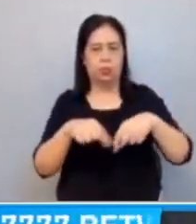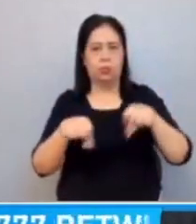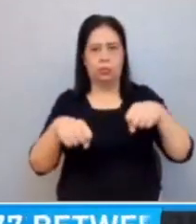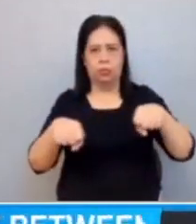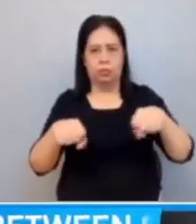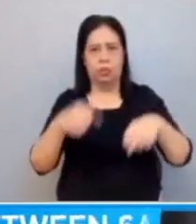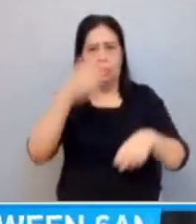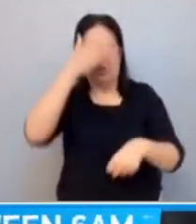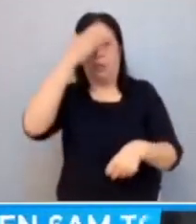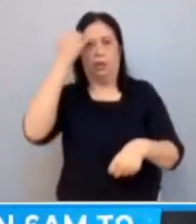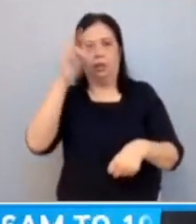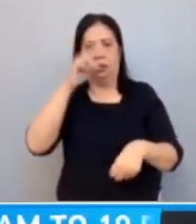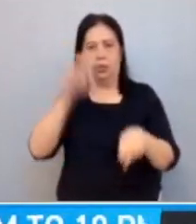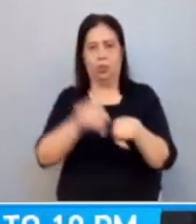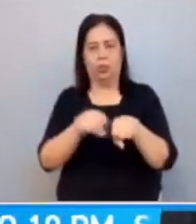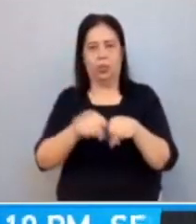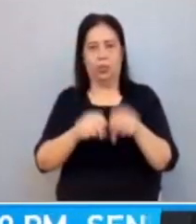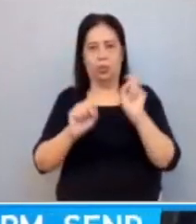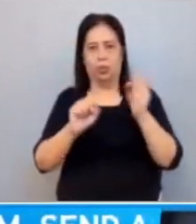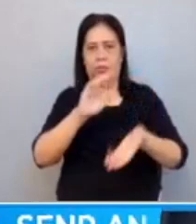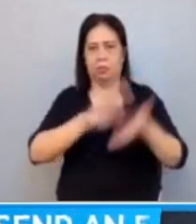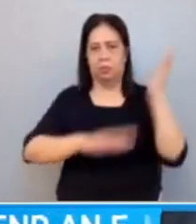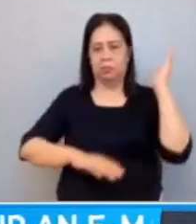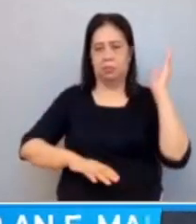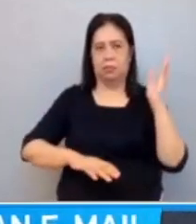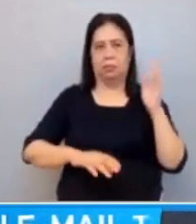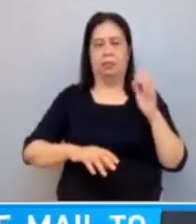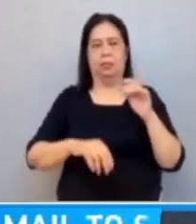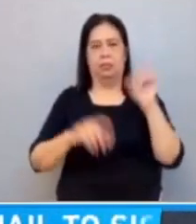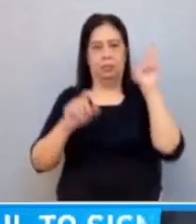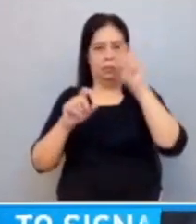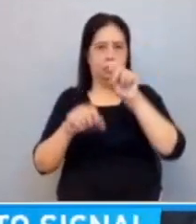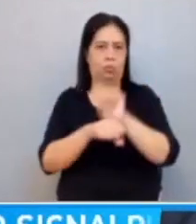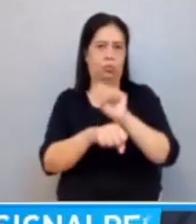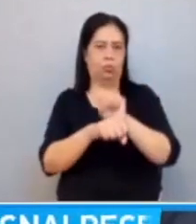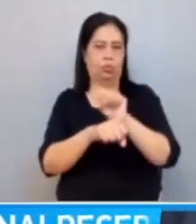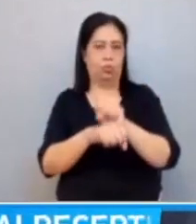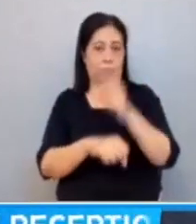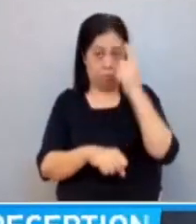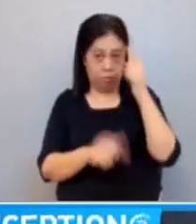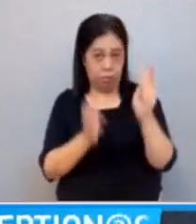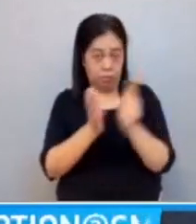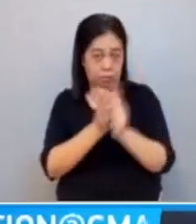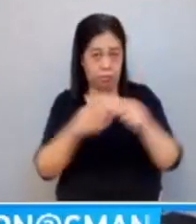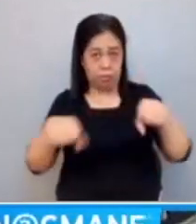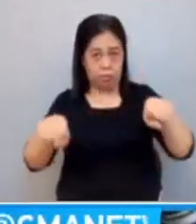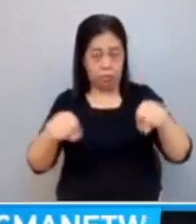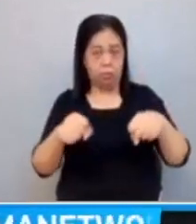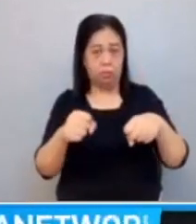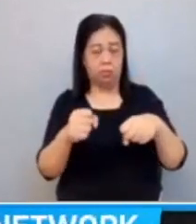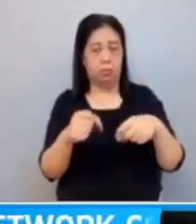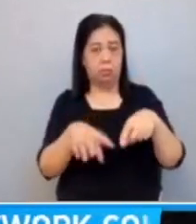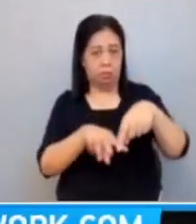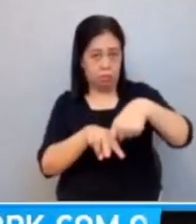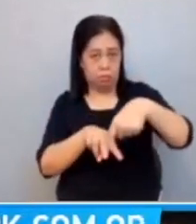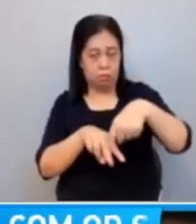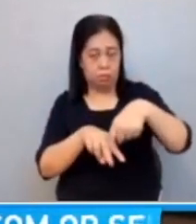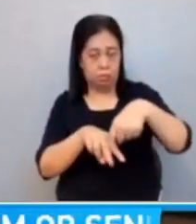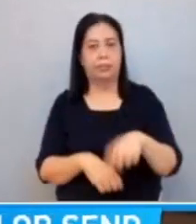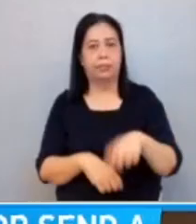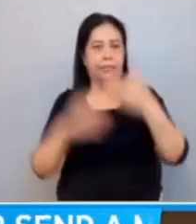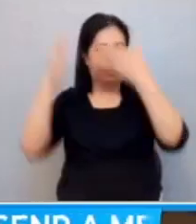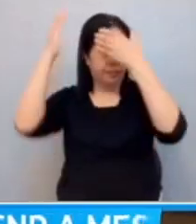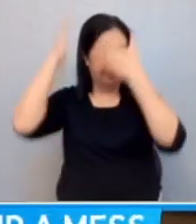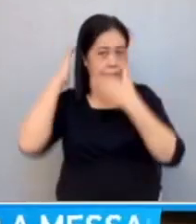lang sir eh. Namadali eh. Namadali lang sa trabaho. Pero alam nyo, nabawal yung helmet. Bawal lang sir. Ang suot na helmet ng